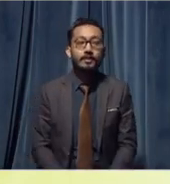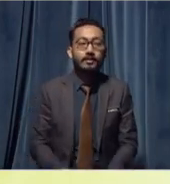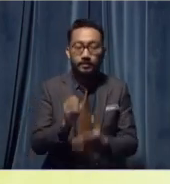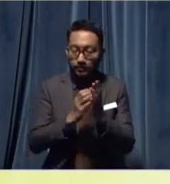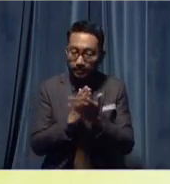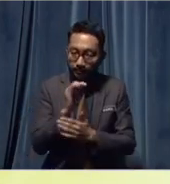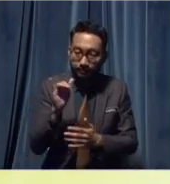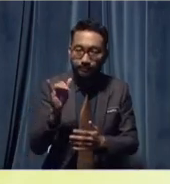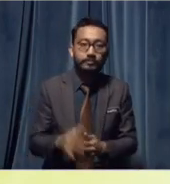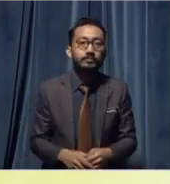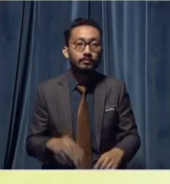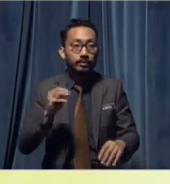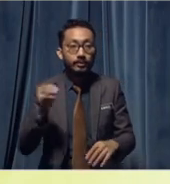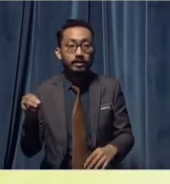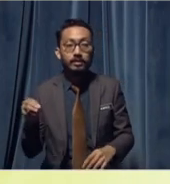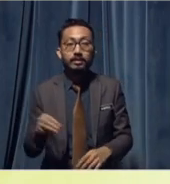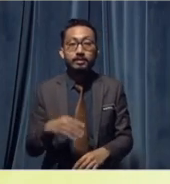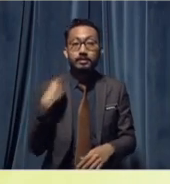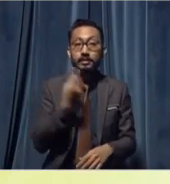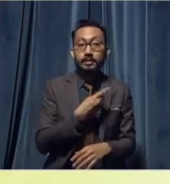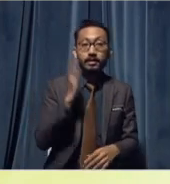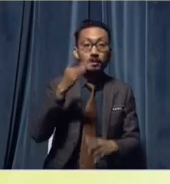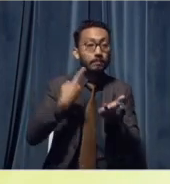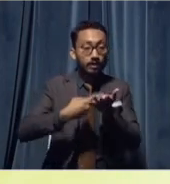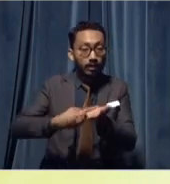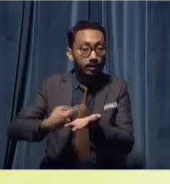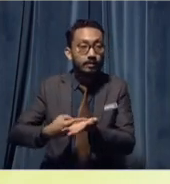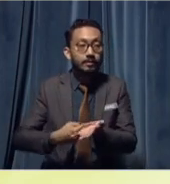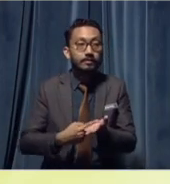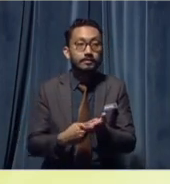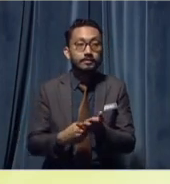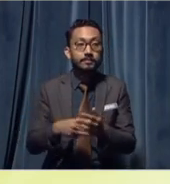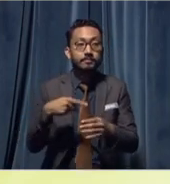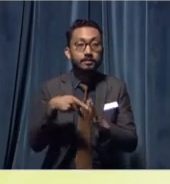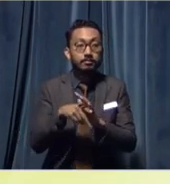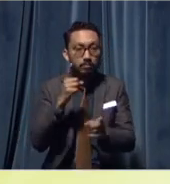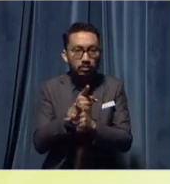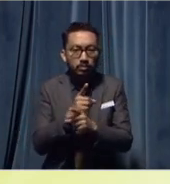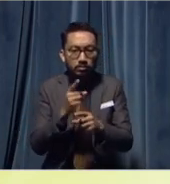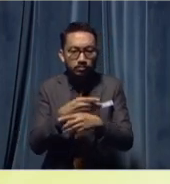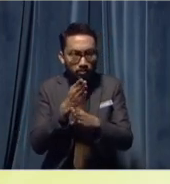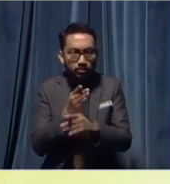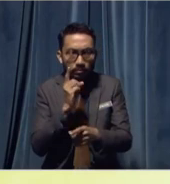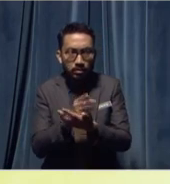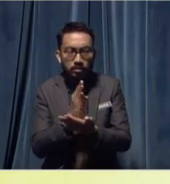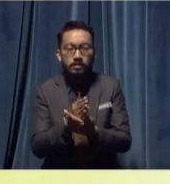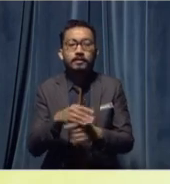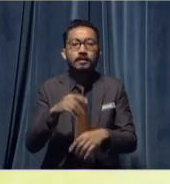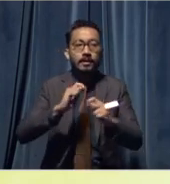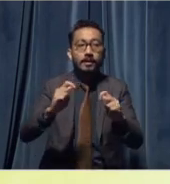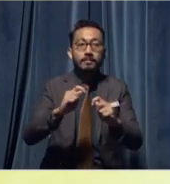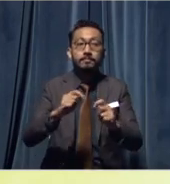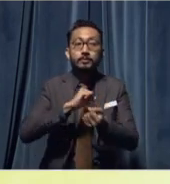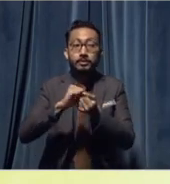Seterusnya murid-murid, kita akan membincangkan pula keberkesanan tindakan